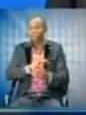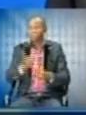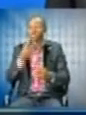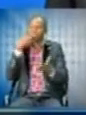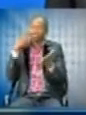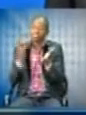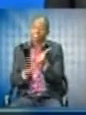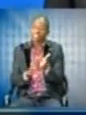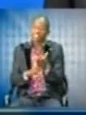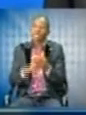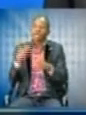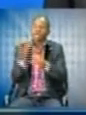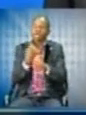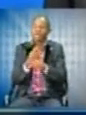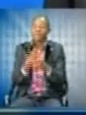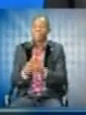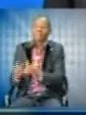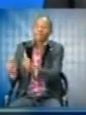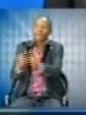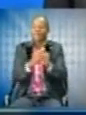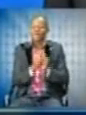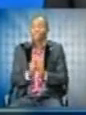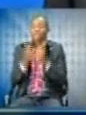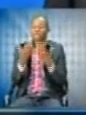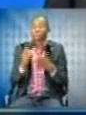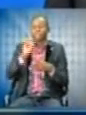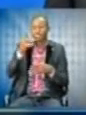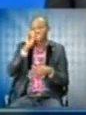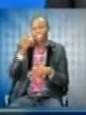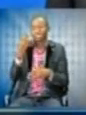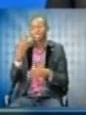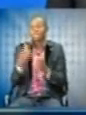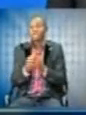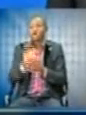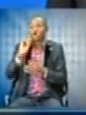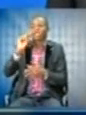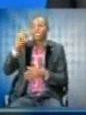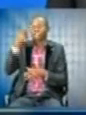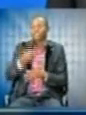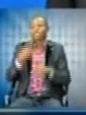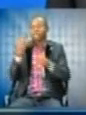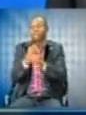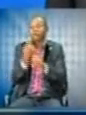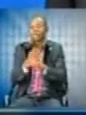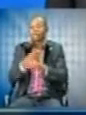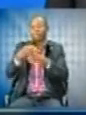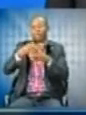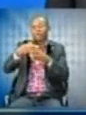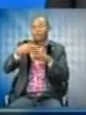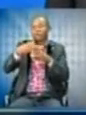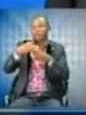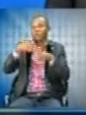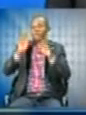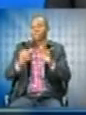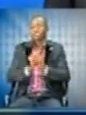partenariat y afférent. Et ce jeudi 14 février, les deux ONG ont organisé un atelier de formation des formateurs